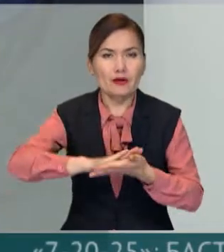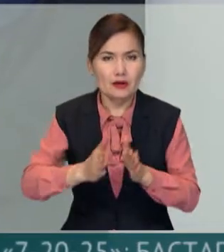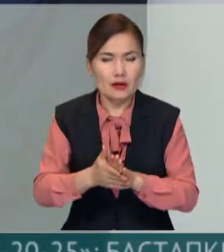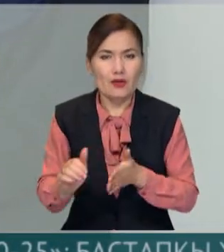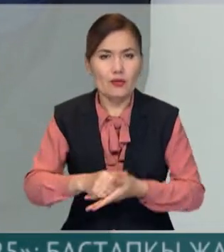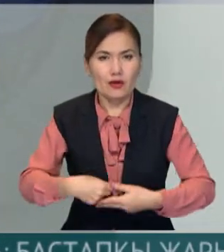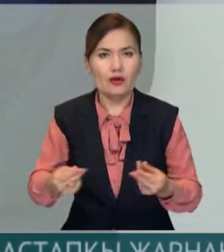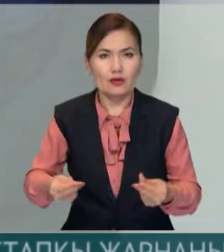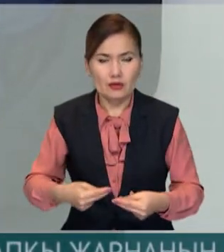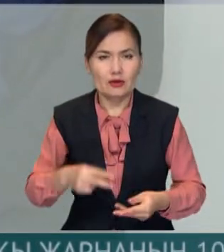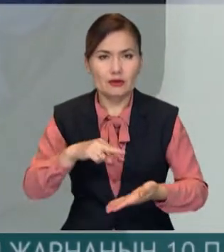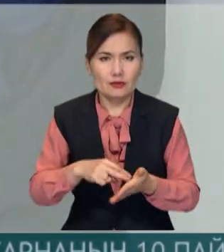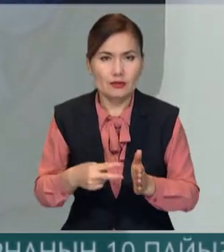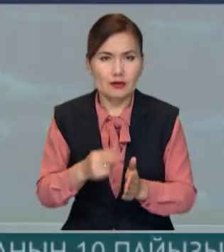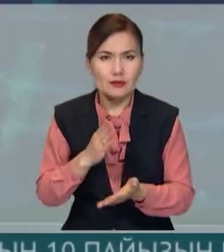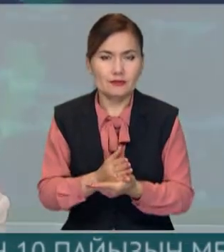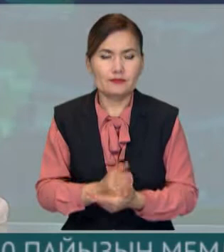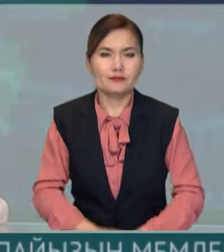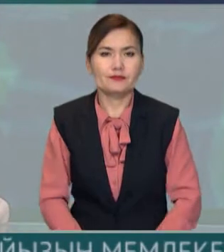келісім жасалады деген ойдамын.